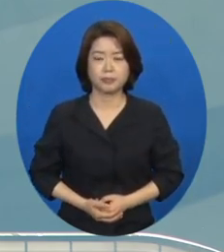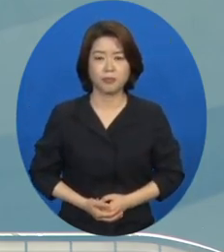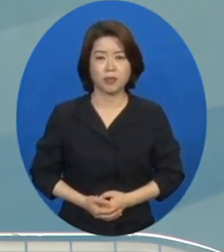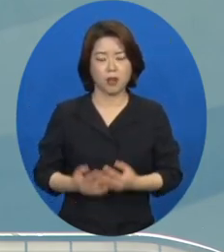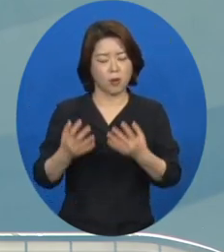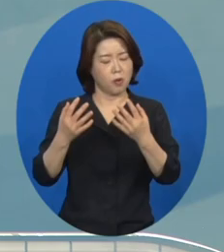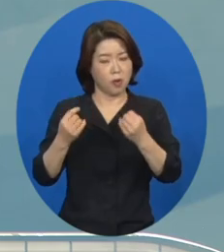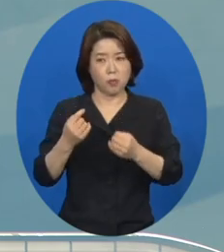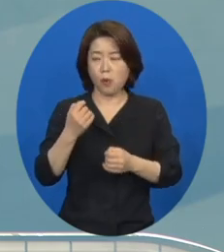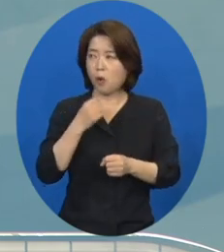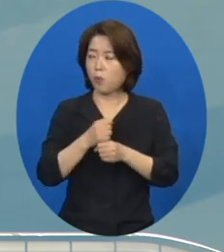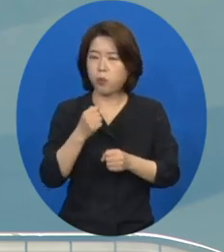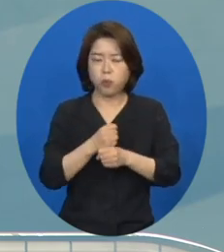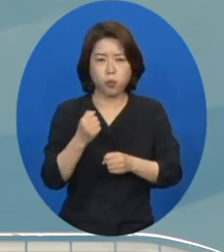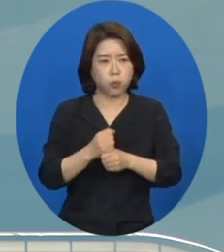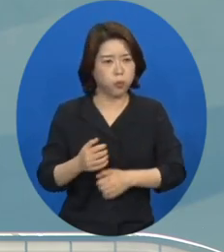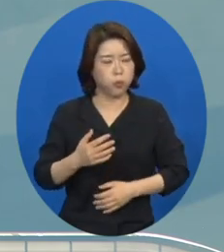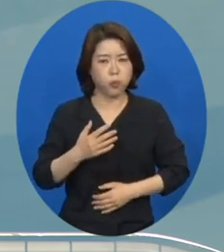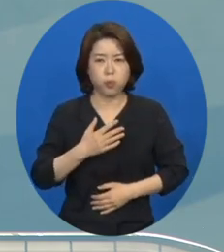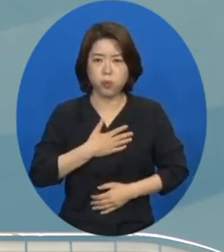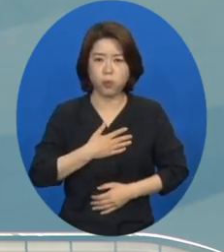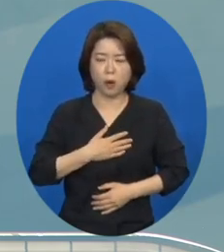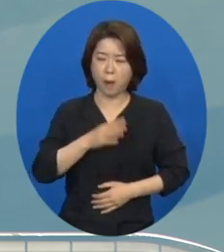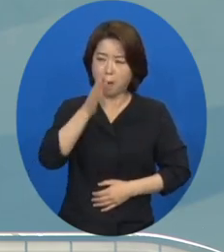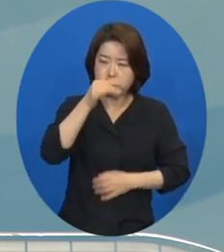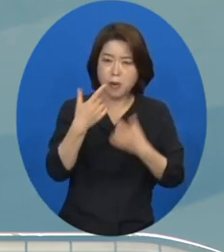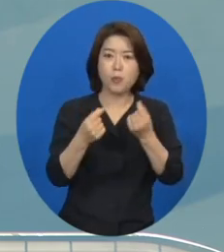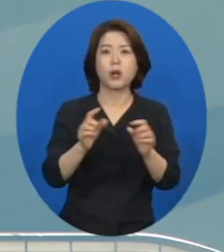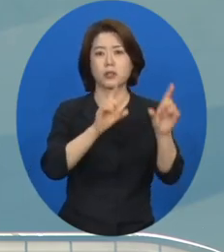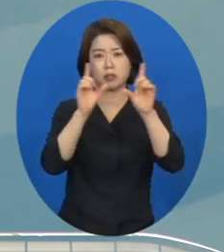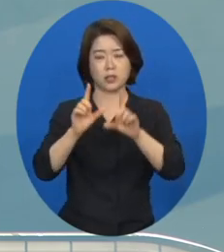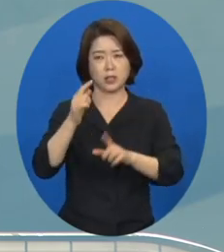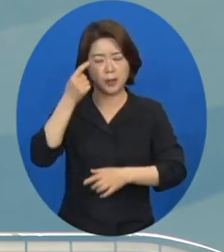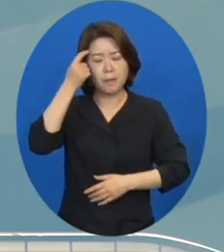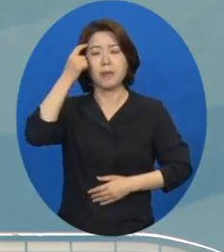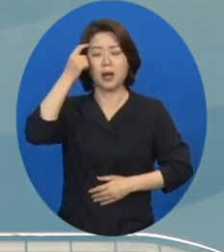얼마나 어처구니 없는지, 얼마나 바보같이 살았는지.